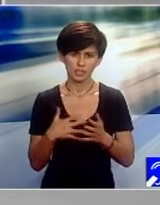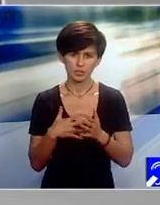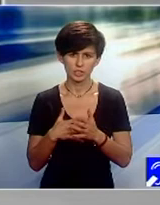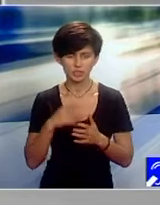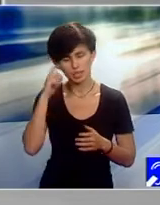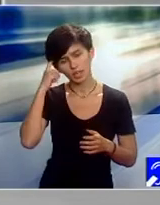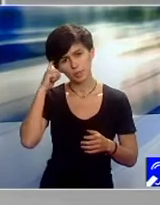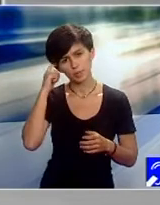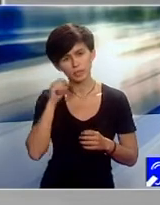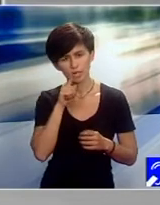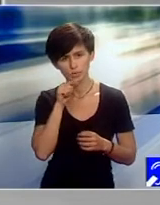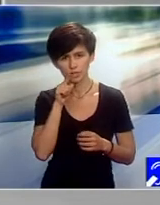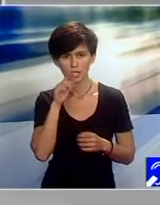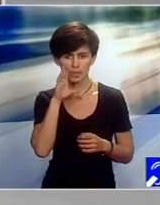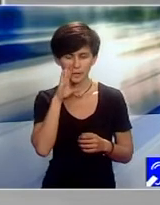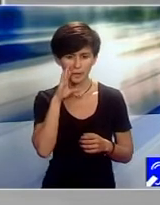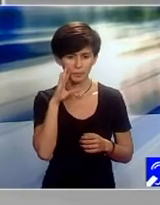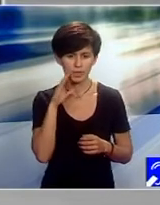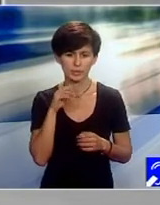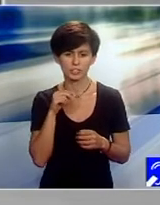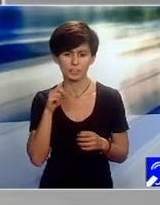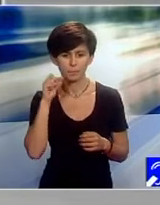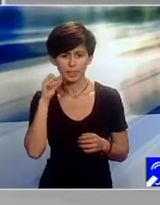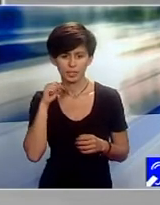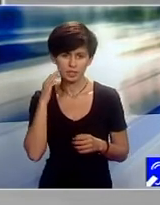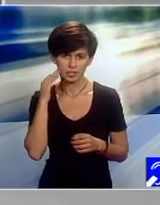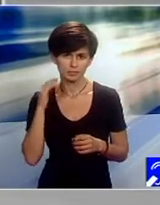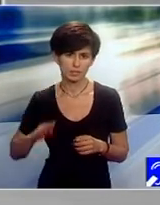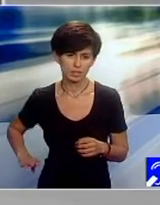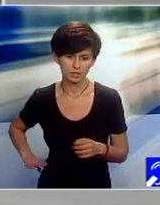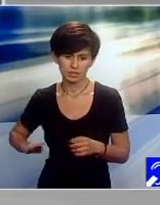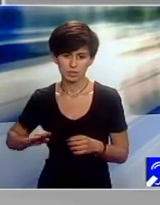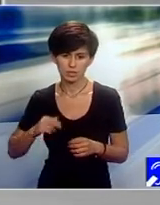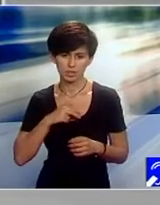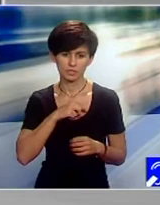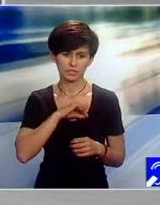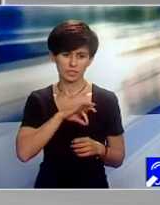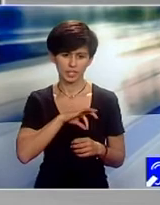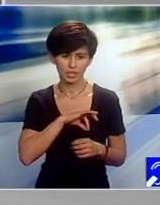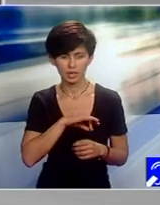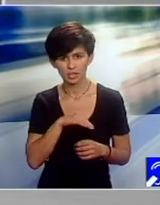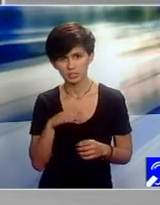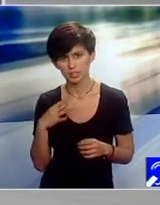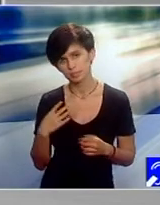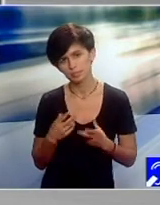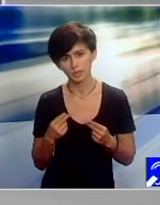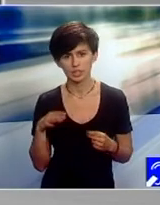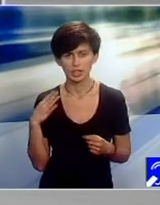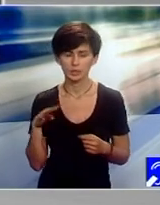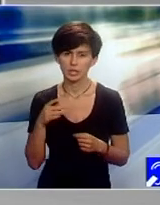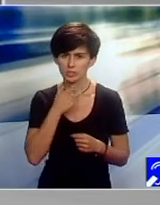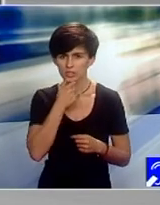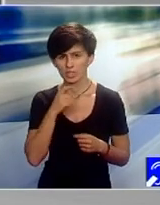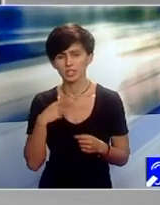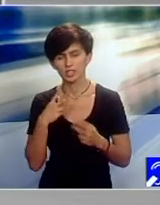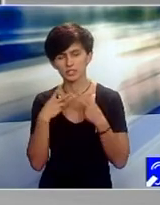peste 40-45 de ani, este important să se facă acest screening anual. Și dacă